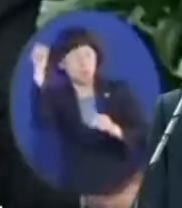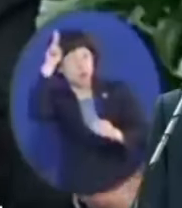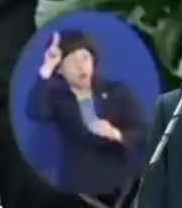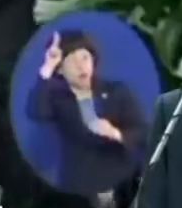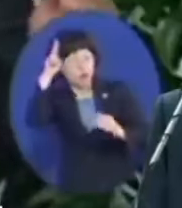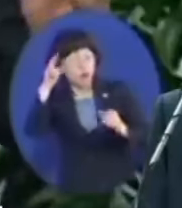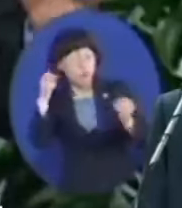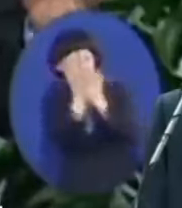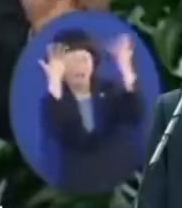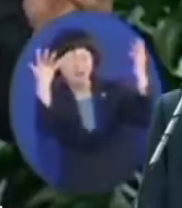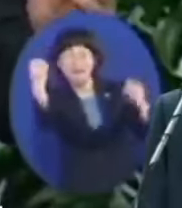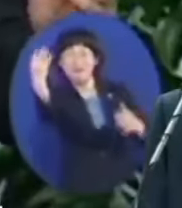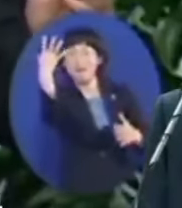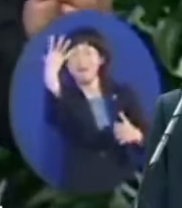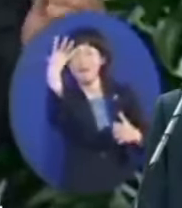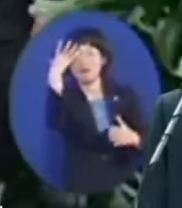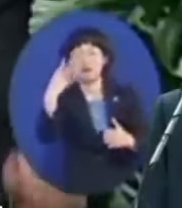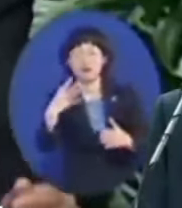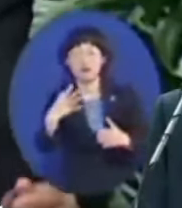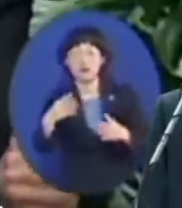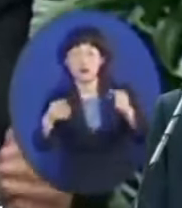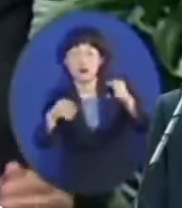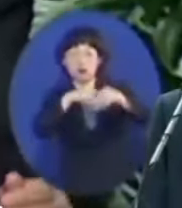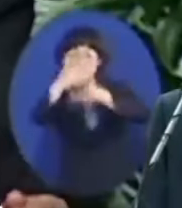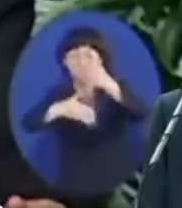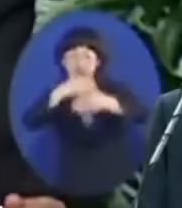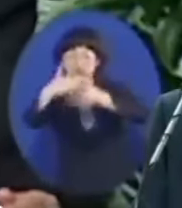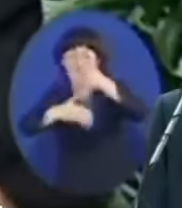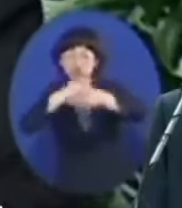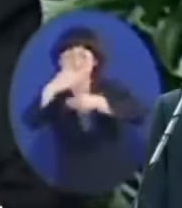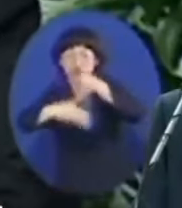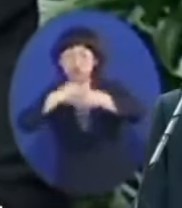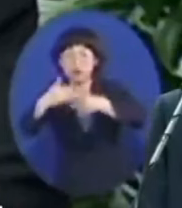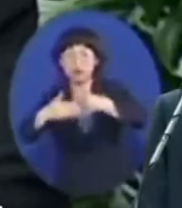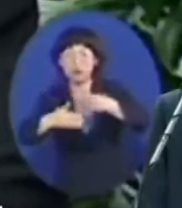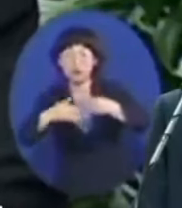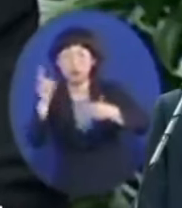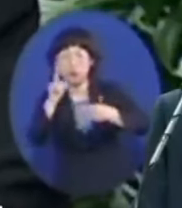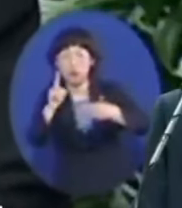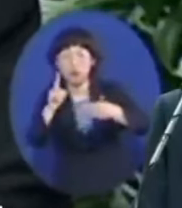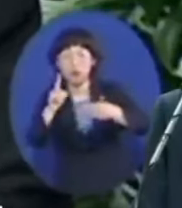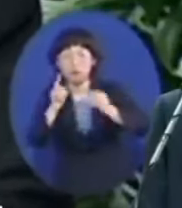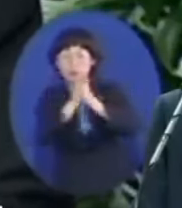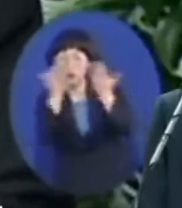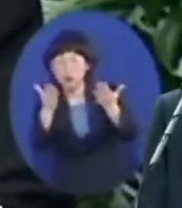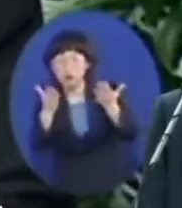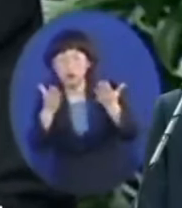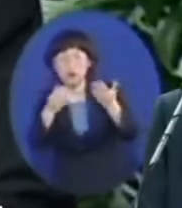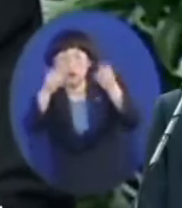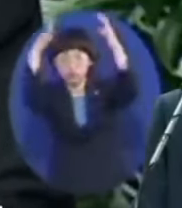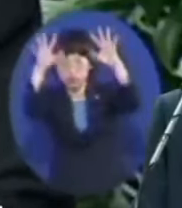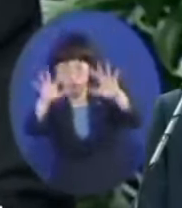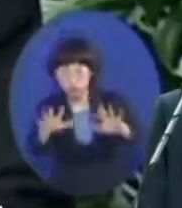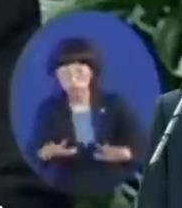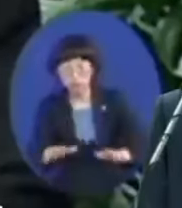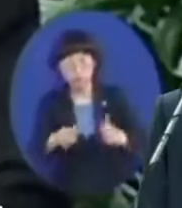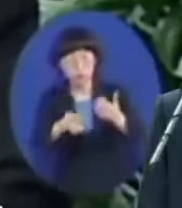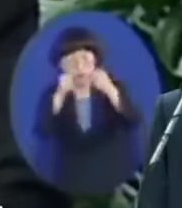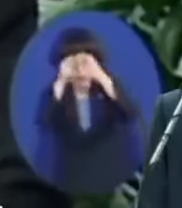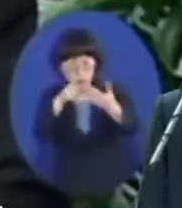비치더니 큰 두루마리가 내려왔습니다. 그래서 그 두루마리에 글을 자세히 읽어보니까 그 뭐라고